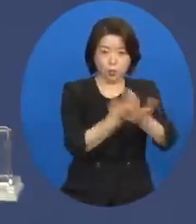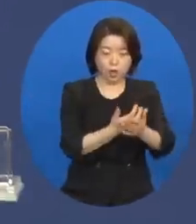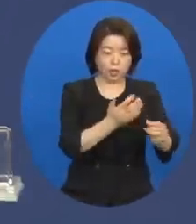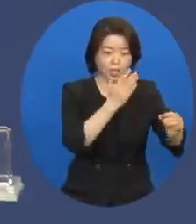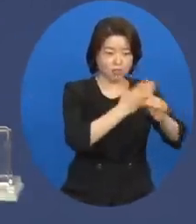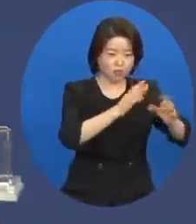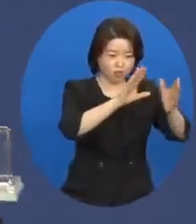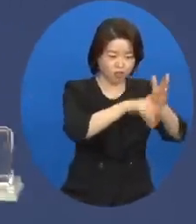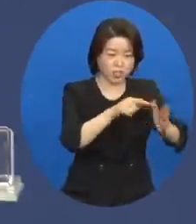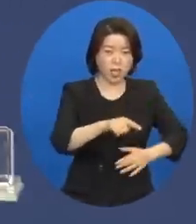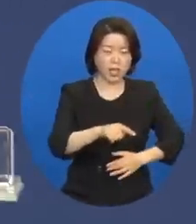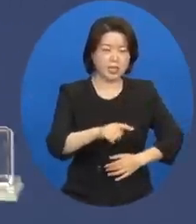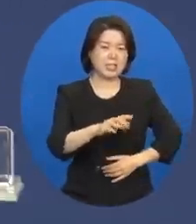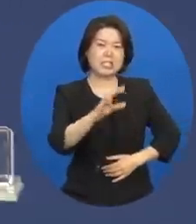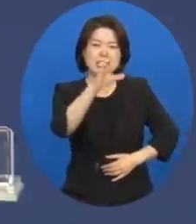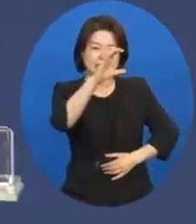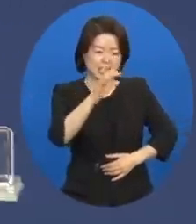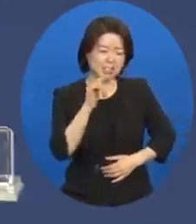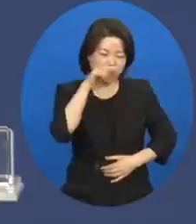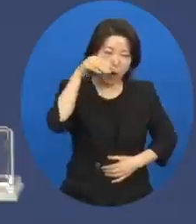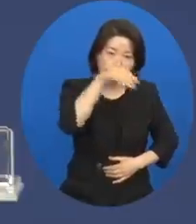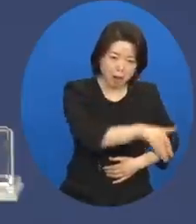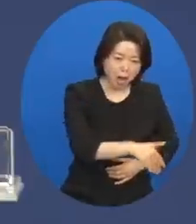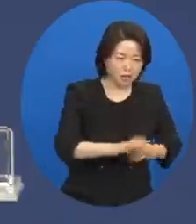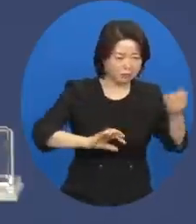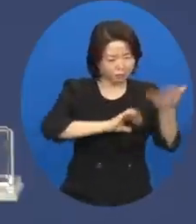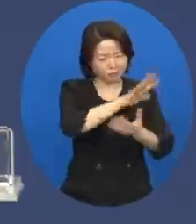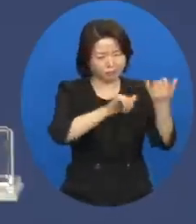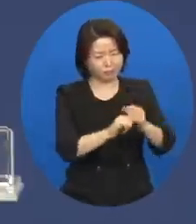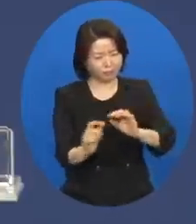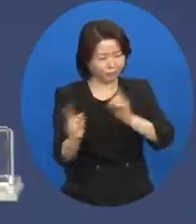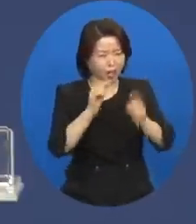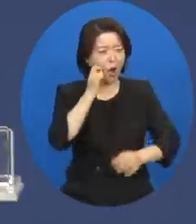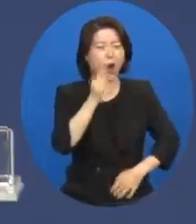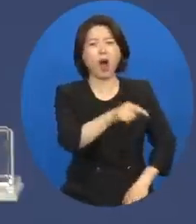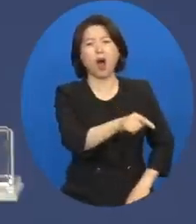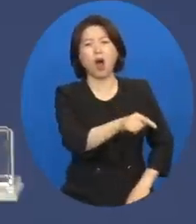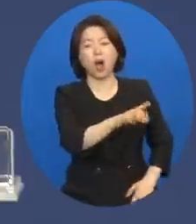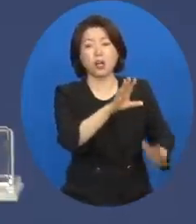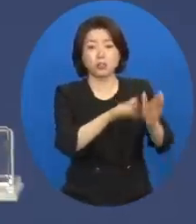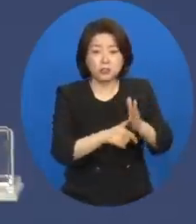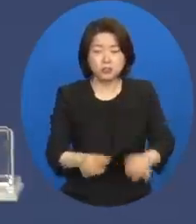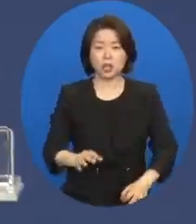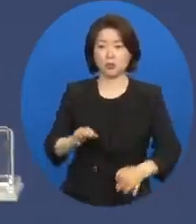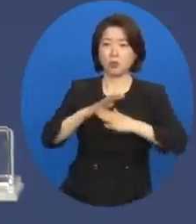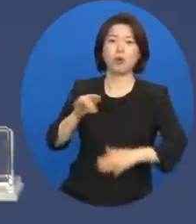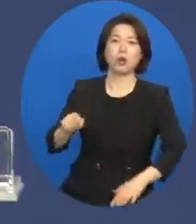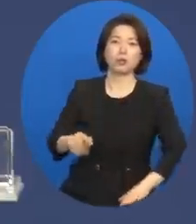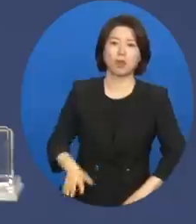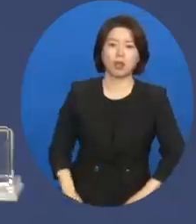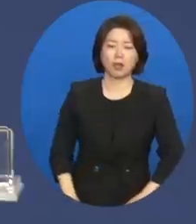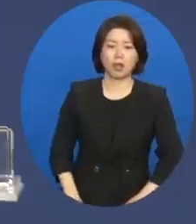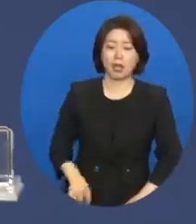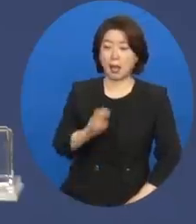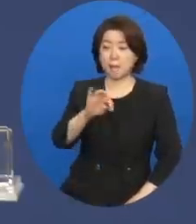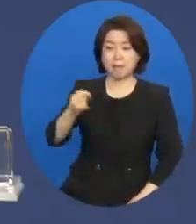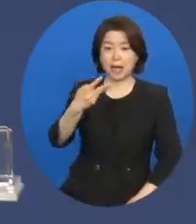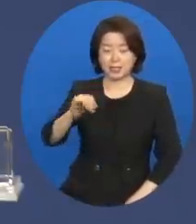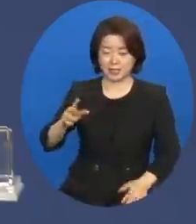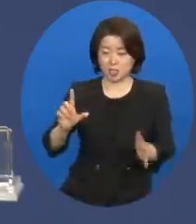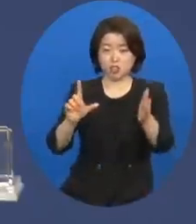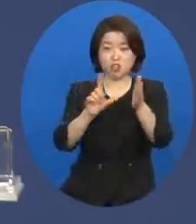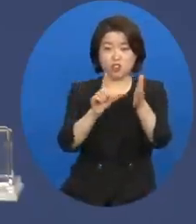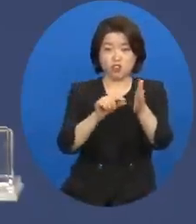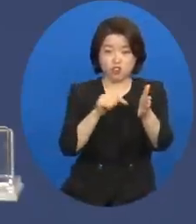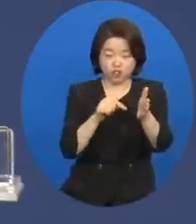캐토릭의 타락으로 엉망진창으로 회복 불가능한 그때 놀랍게도 거기 마틴 루터라고 하는 불안한